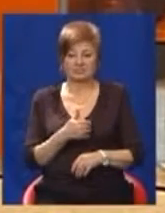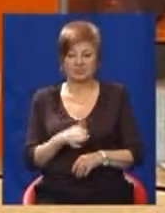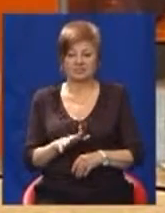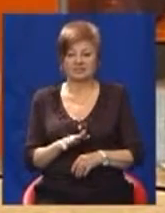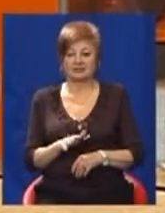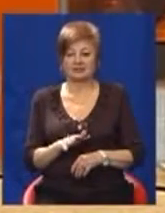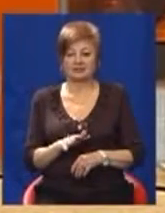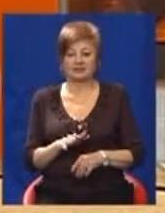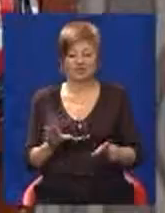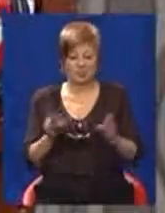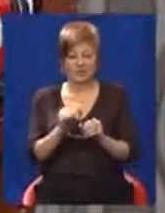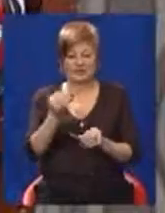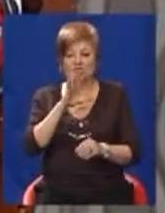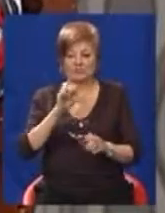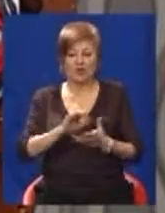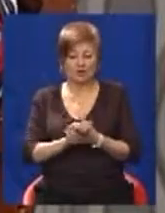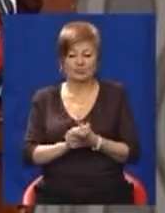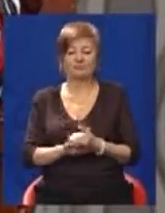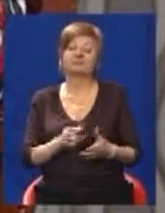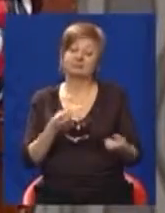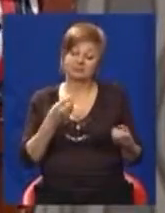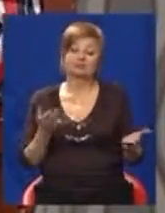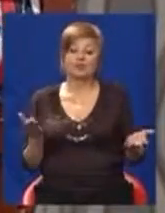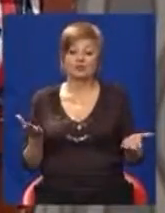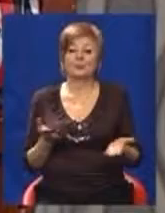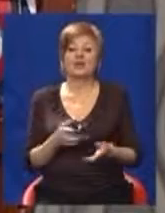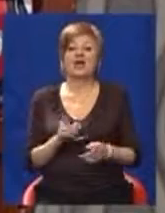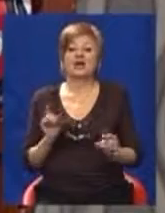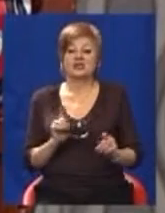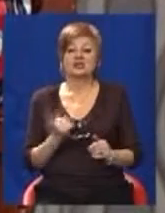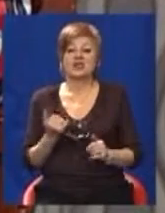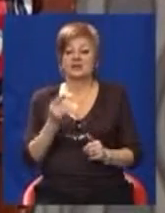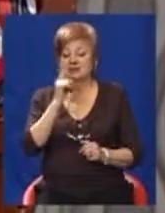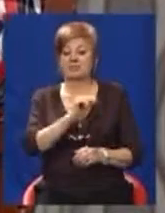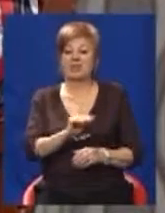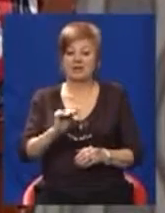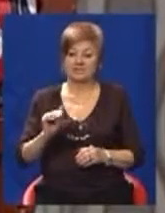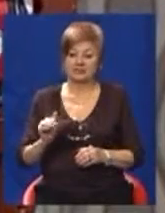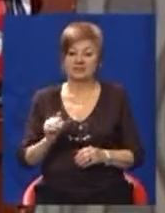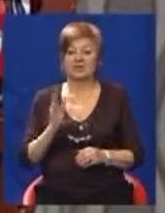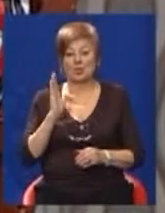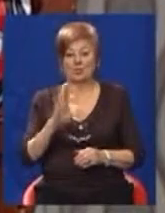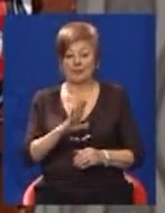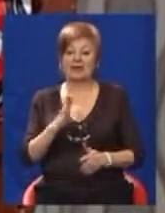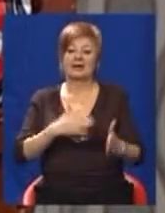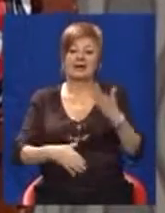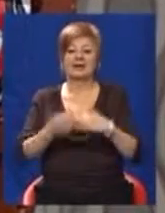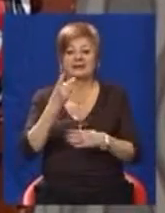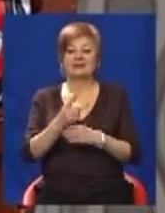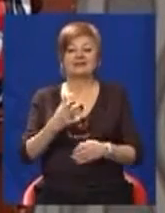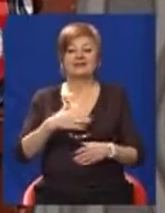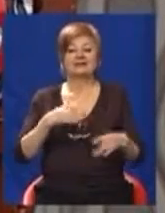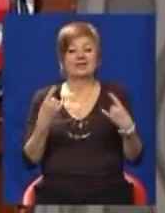До компаньйона, до твоєї собачки? Ну гаразд, що ж зробиш. Тоді, маленькі телеглядачі, були раді вас бачити на